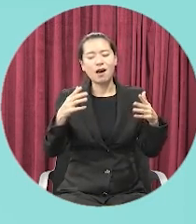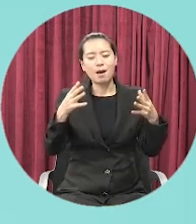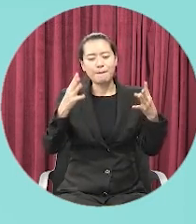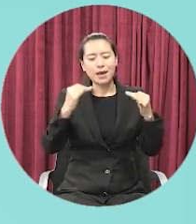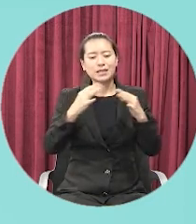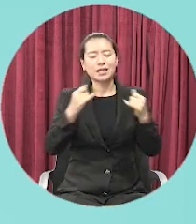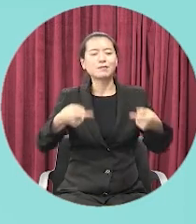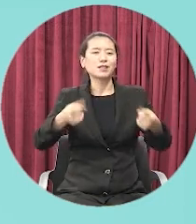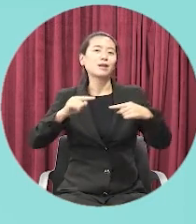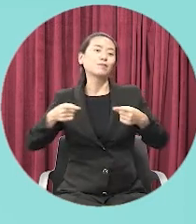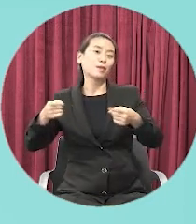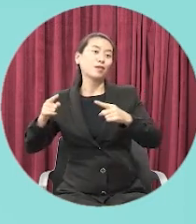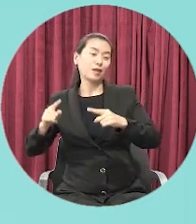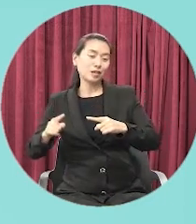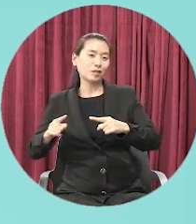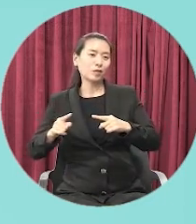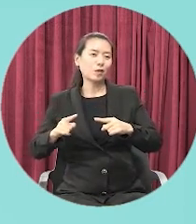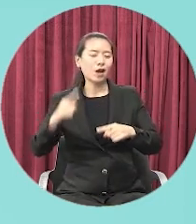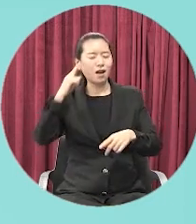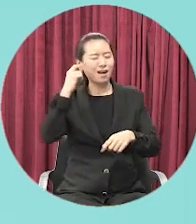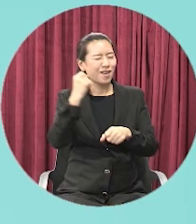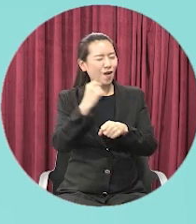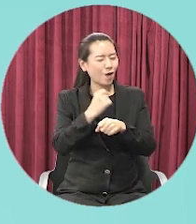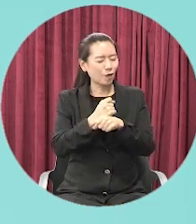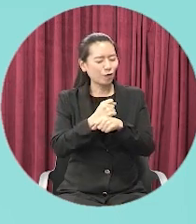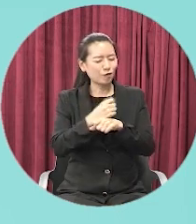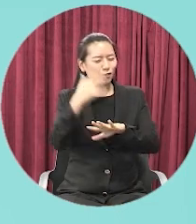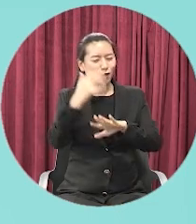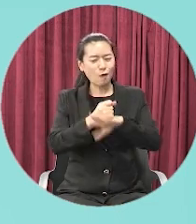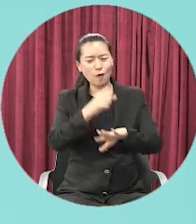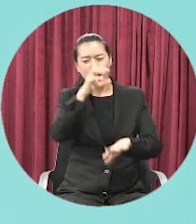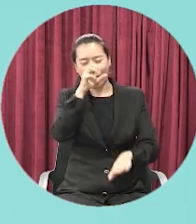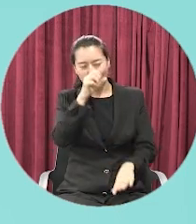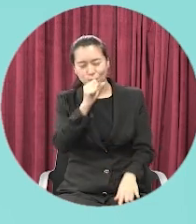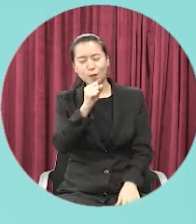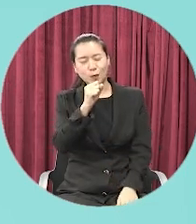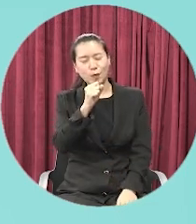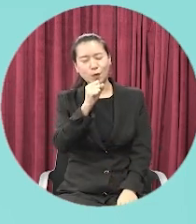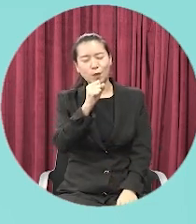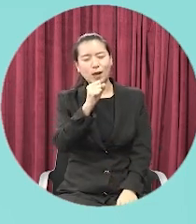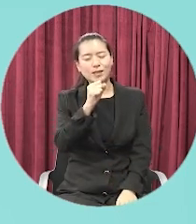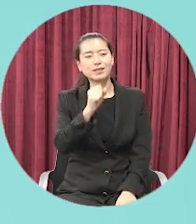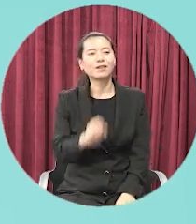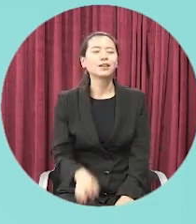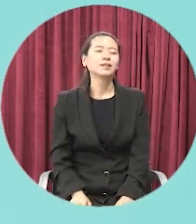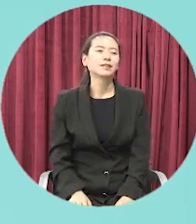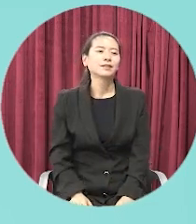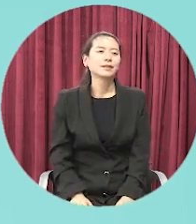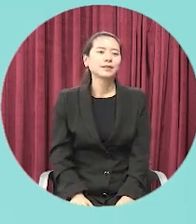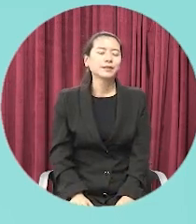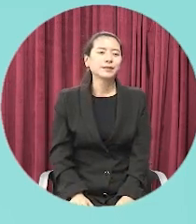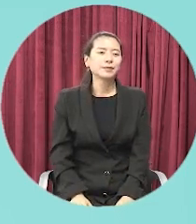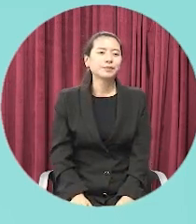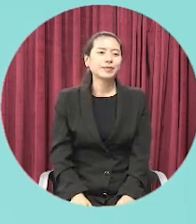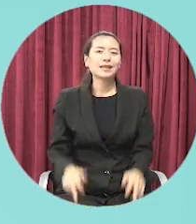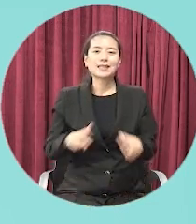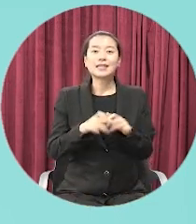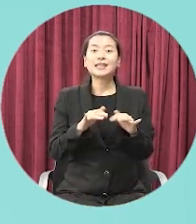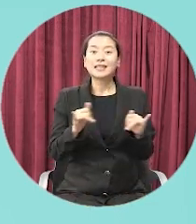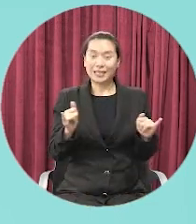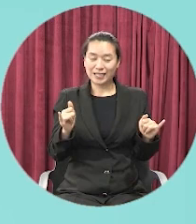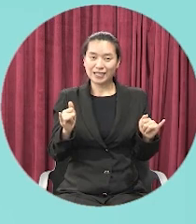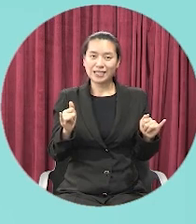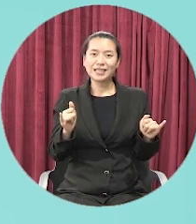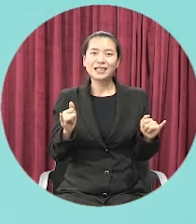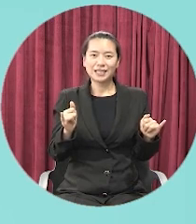연구실이 계속 높아지고 또 산출 돔 일부 종은 결과로써 으 장애인 분들께